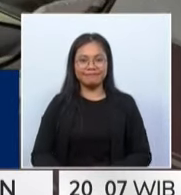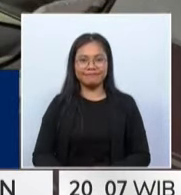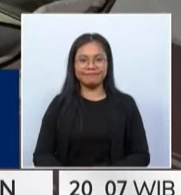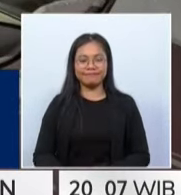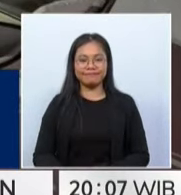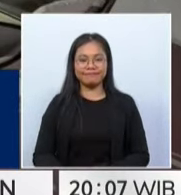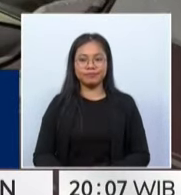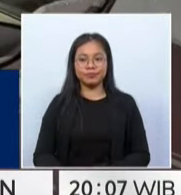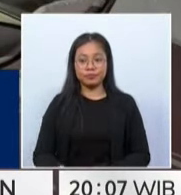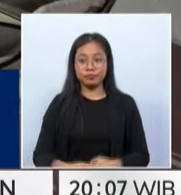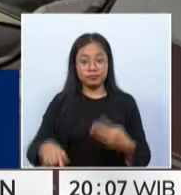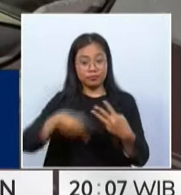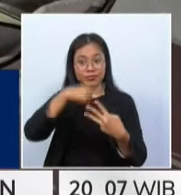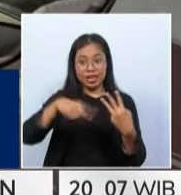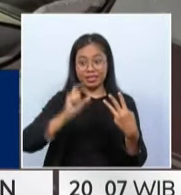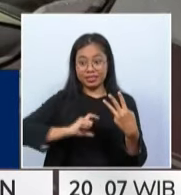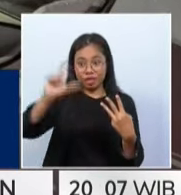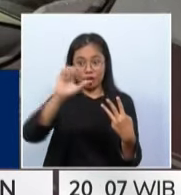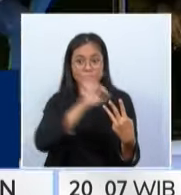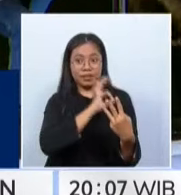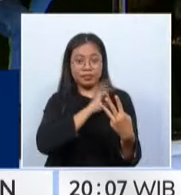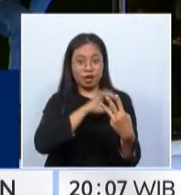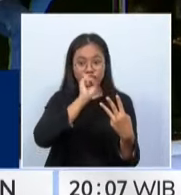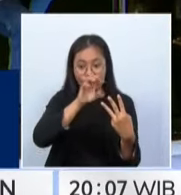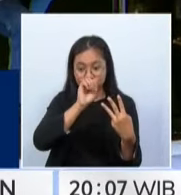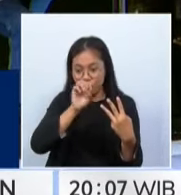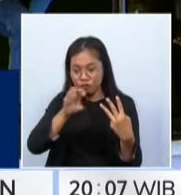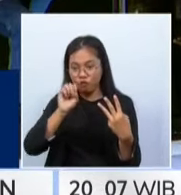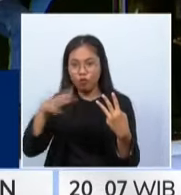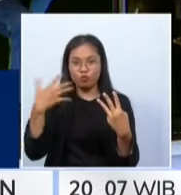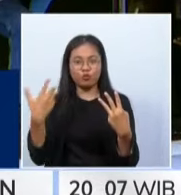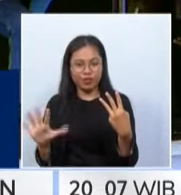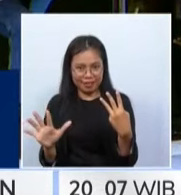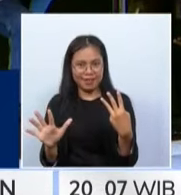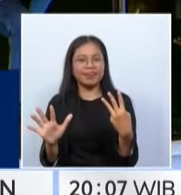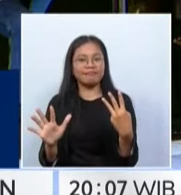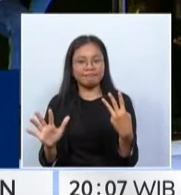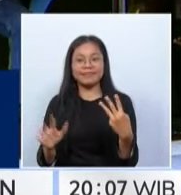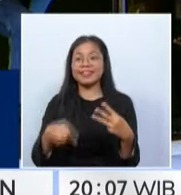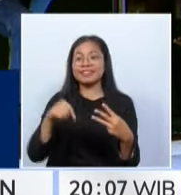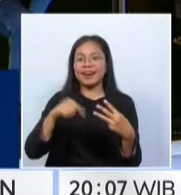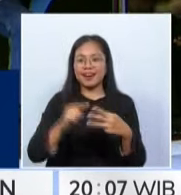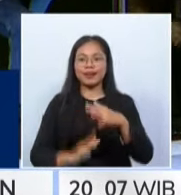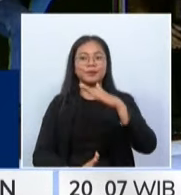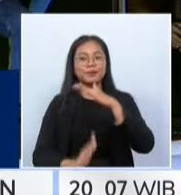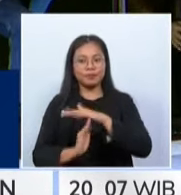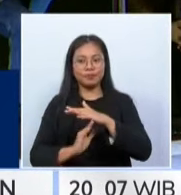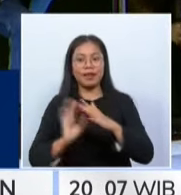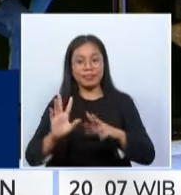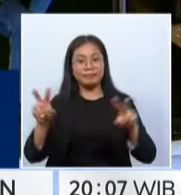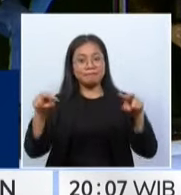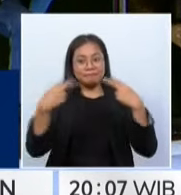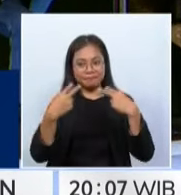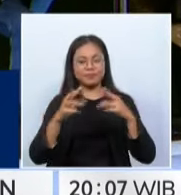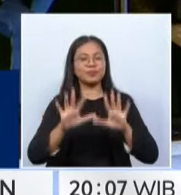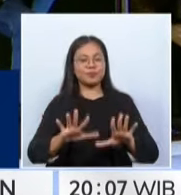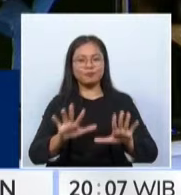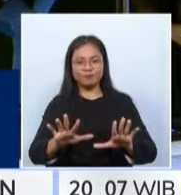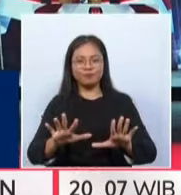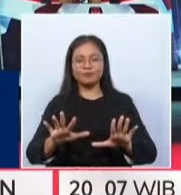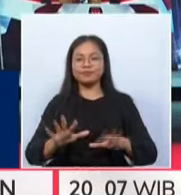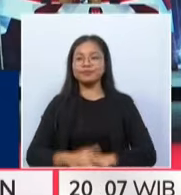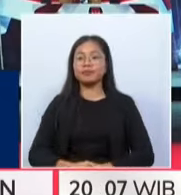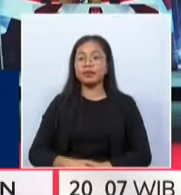tiga capres sudah memberikan jawabannya di segmen ini kita akan jeda terlebih dahulu dan kita masih akan terus kembali Anisa ya betul ee